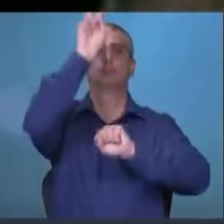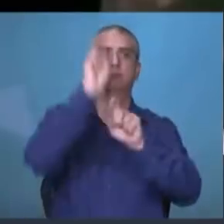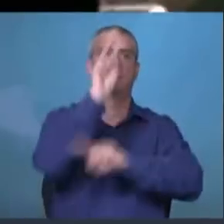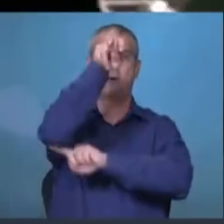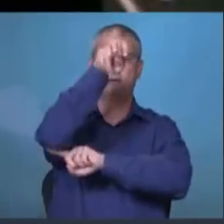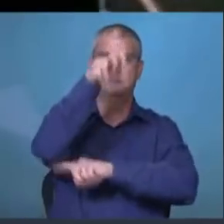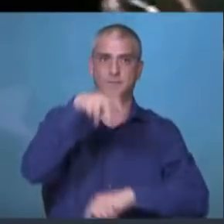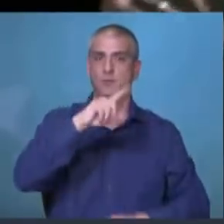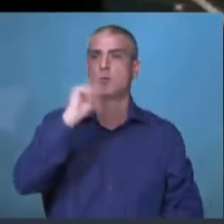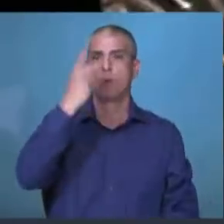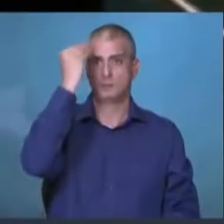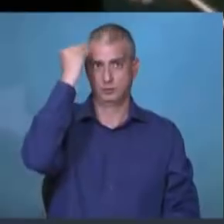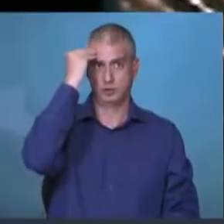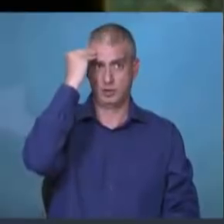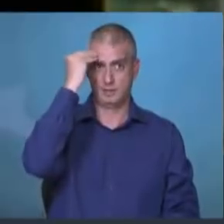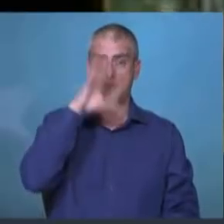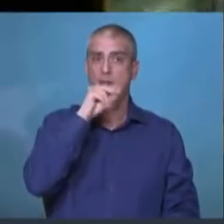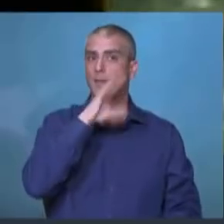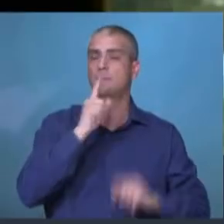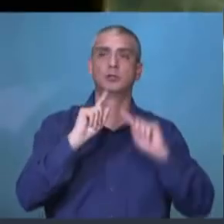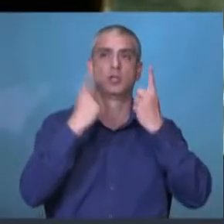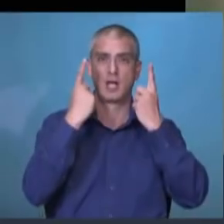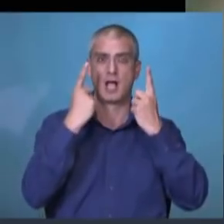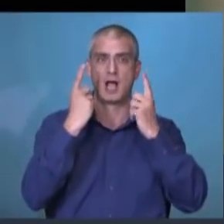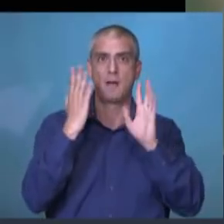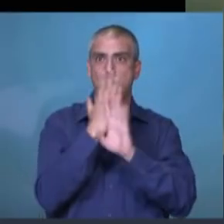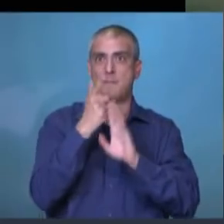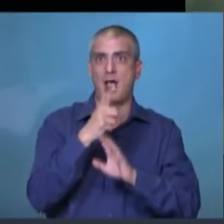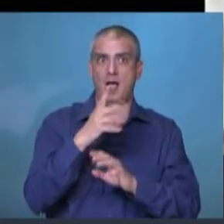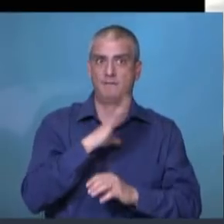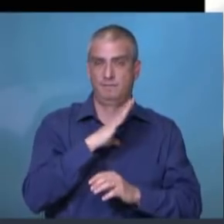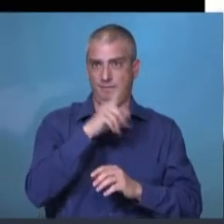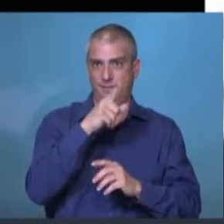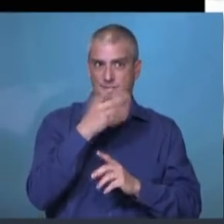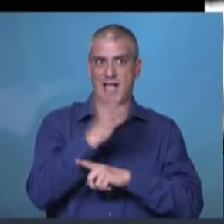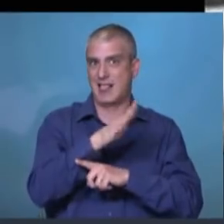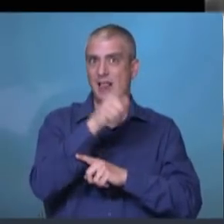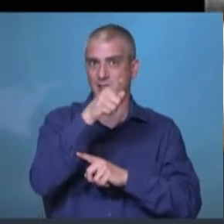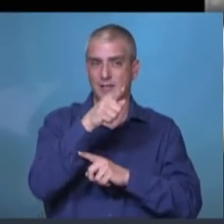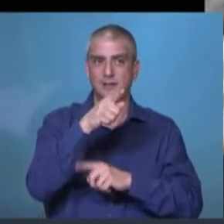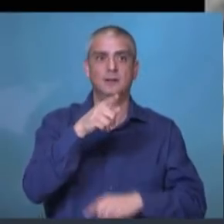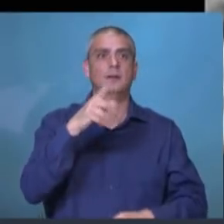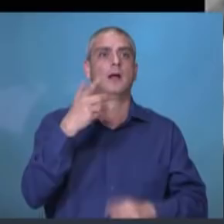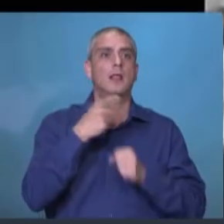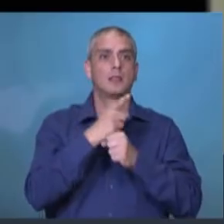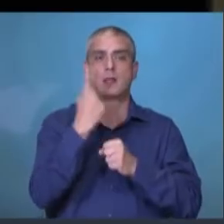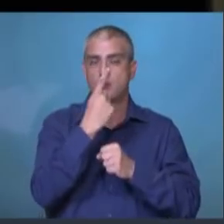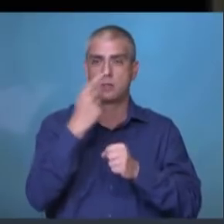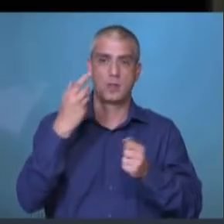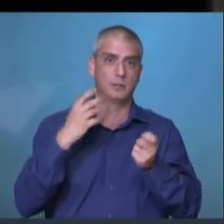מושכים ועולים. כולם זוכרים ומדברים על שאירע במערב הקטלני בסולטן יעקב. הטנק הבודד נפגע